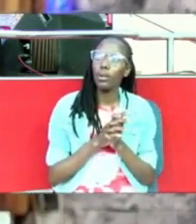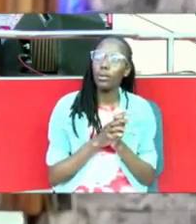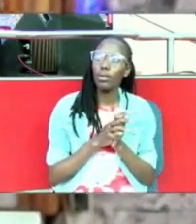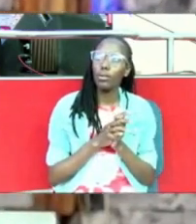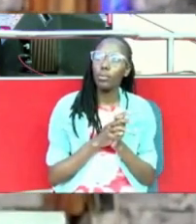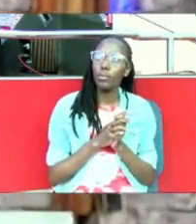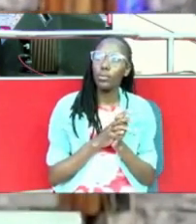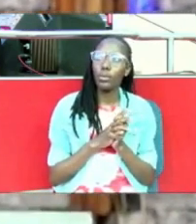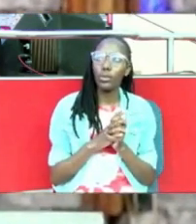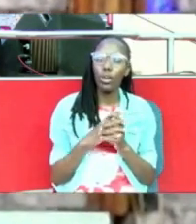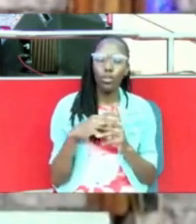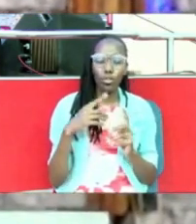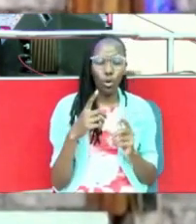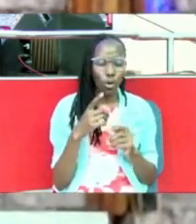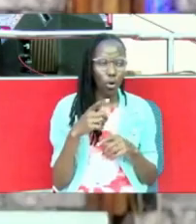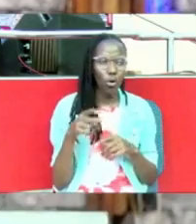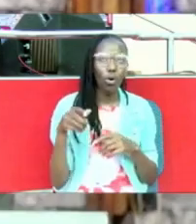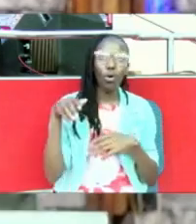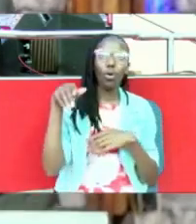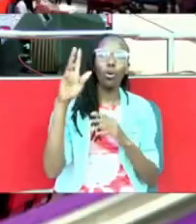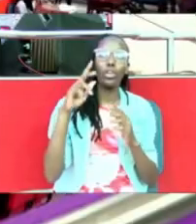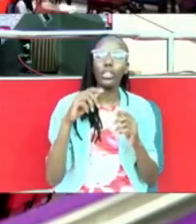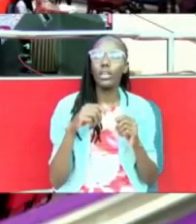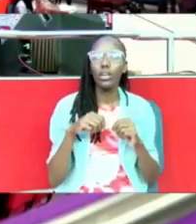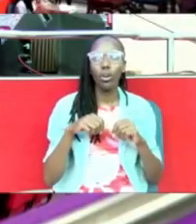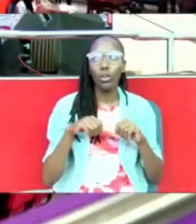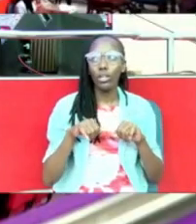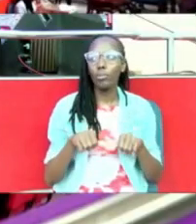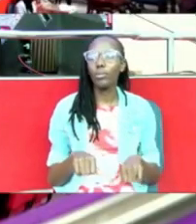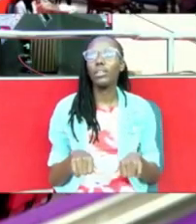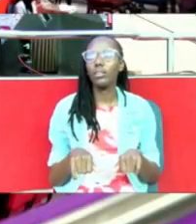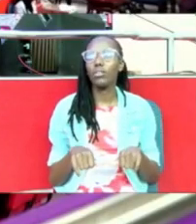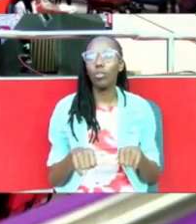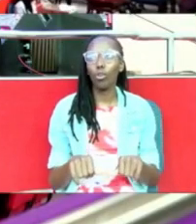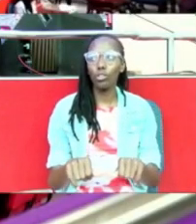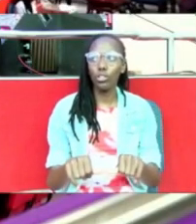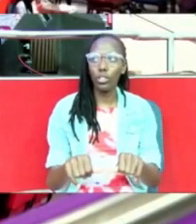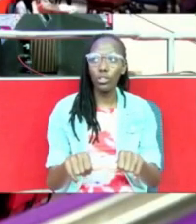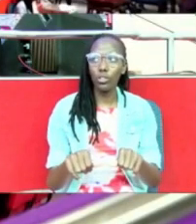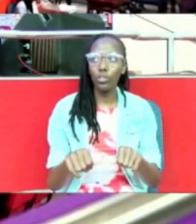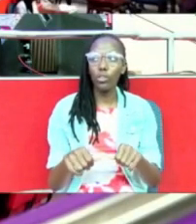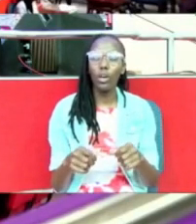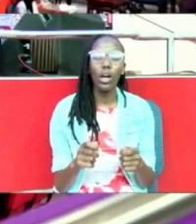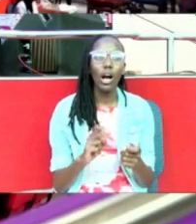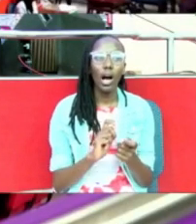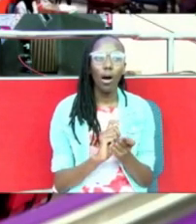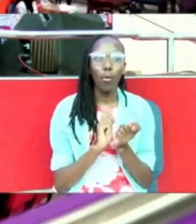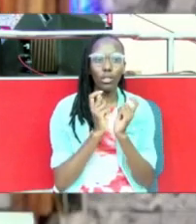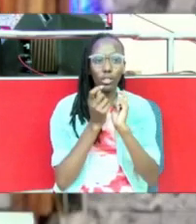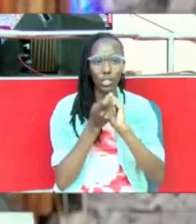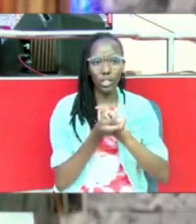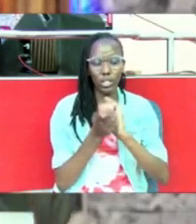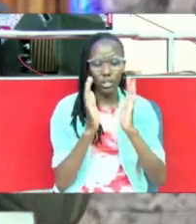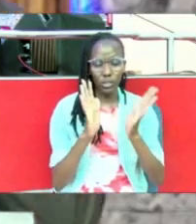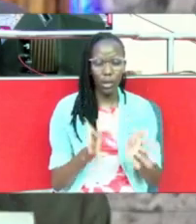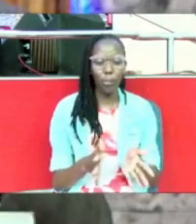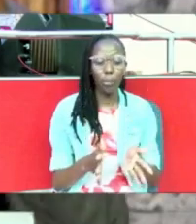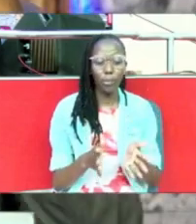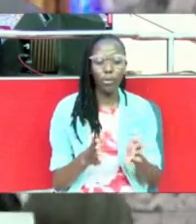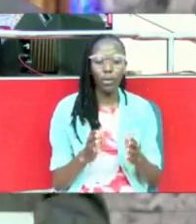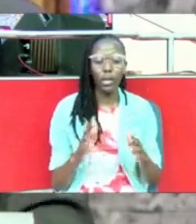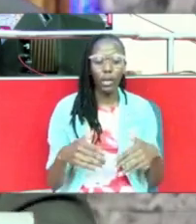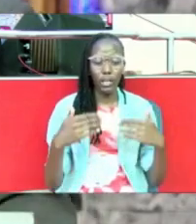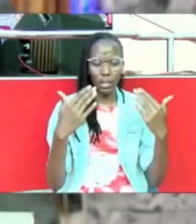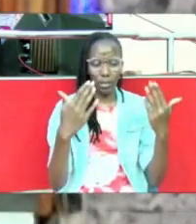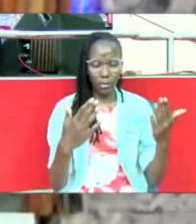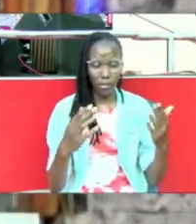God remains our song changer. Mungu wetu anabaki kuwa yule anabadilisha wimbo wetu. He gives us new songs